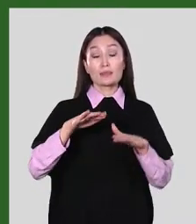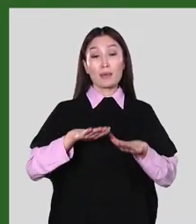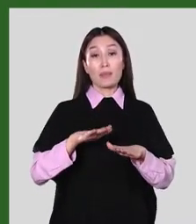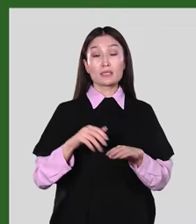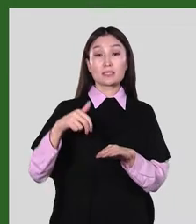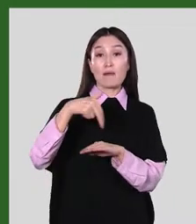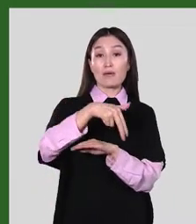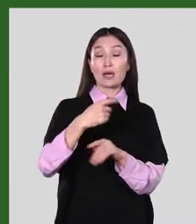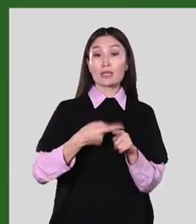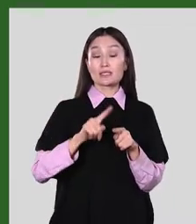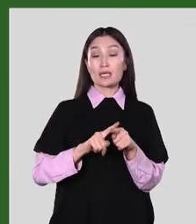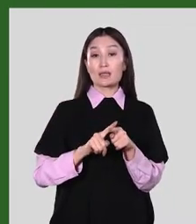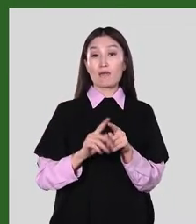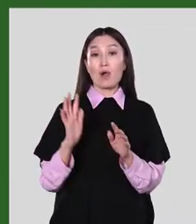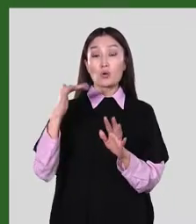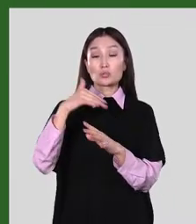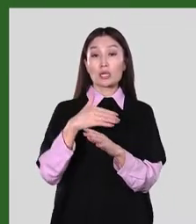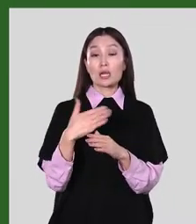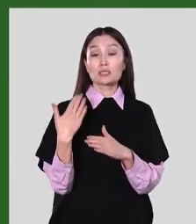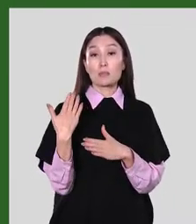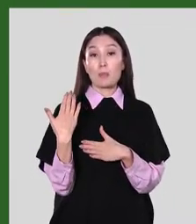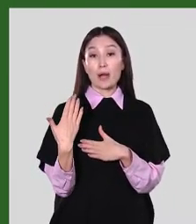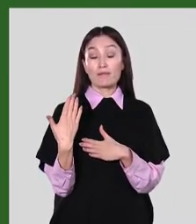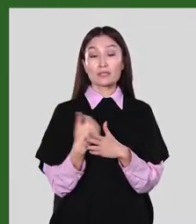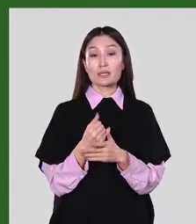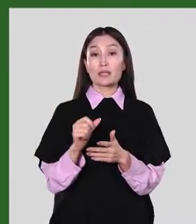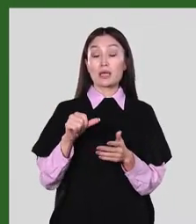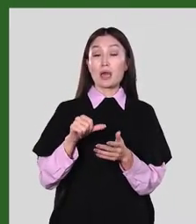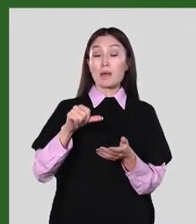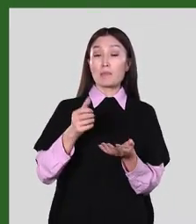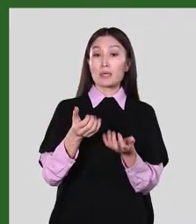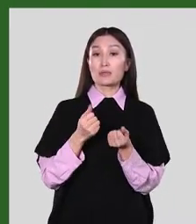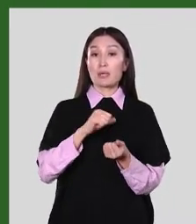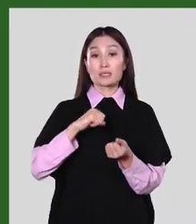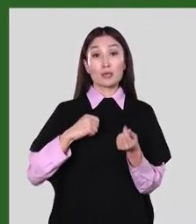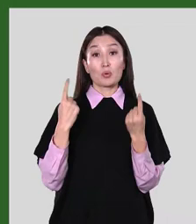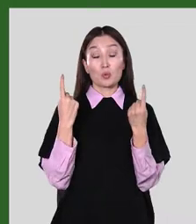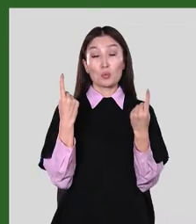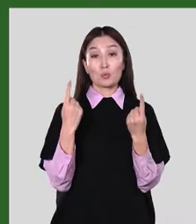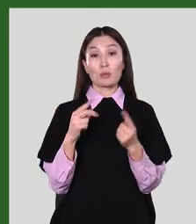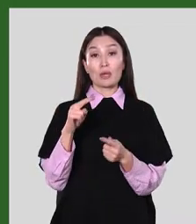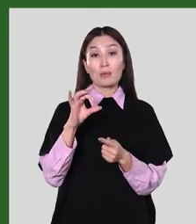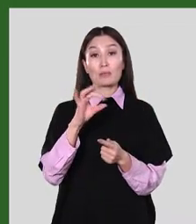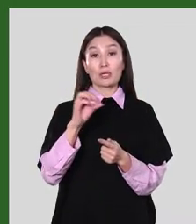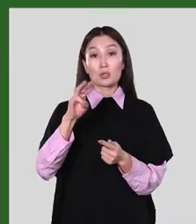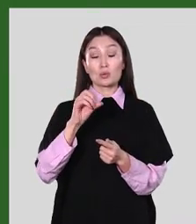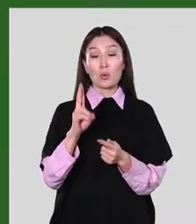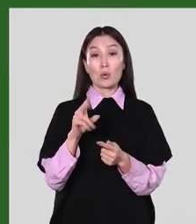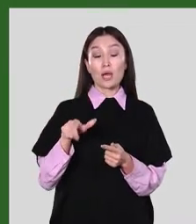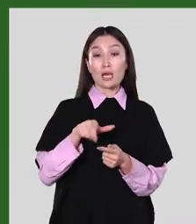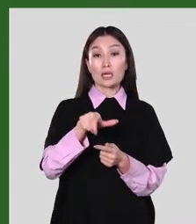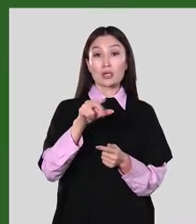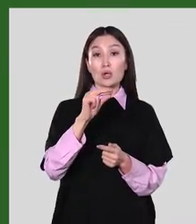выхода из этого ущелья с правой стороны принимает самый крупный приток реку